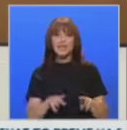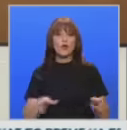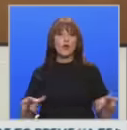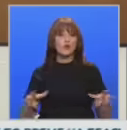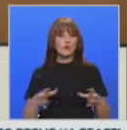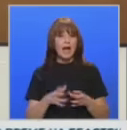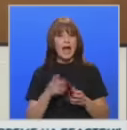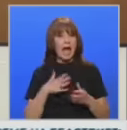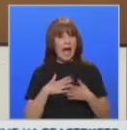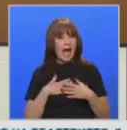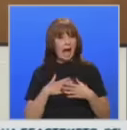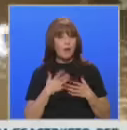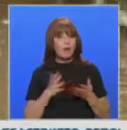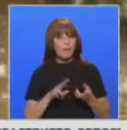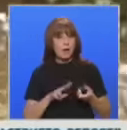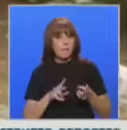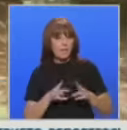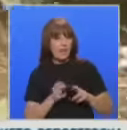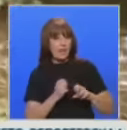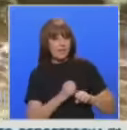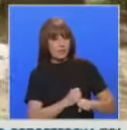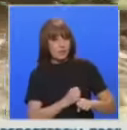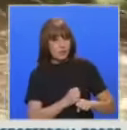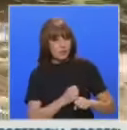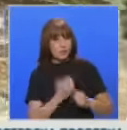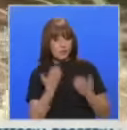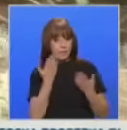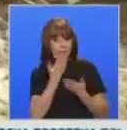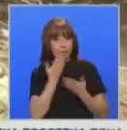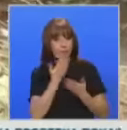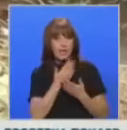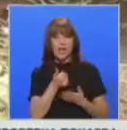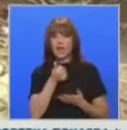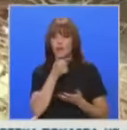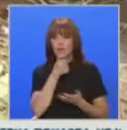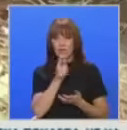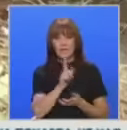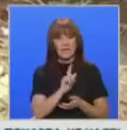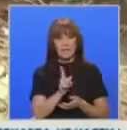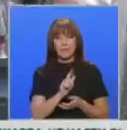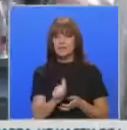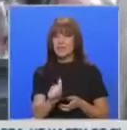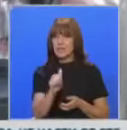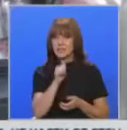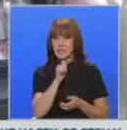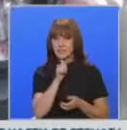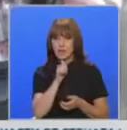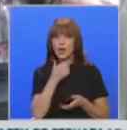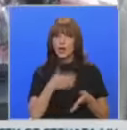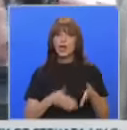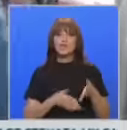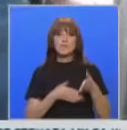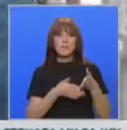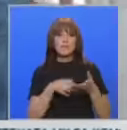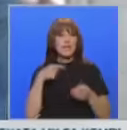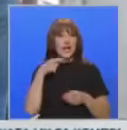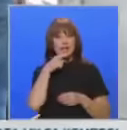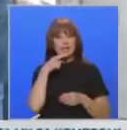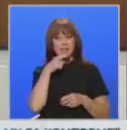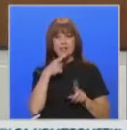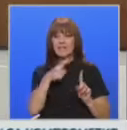променяте Конституцията, поне първо я прочетете. Водата все още не е годна за пиене, затова с помощта на Червения кръст и армията се